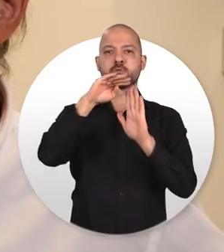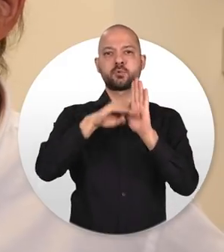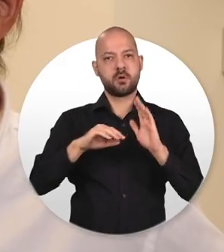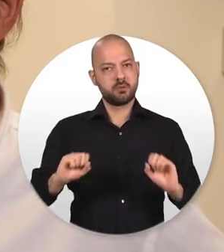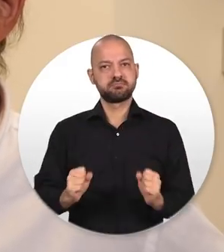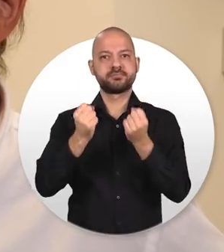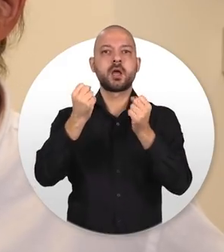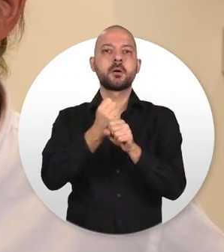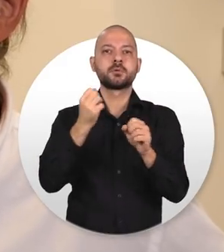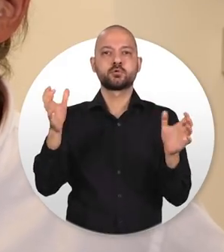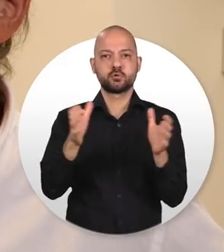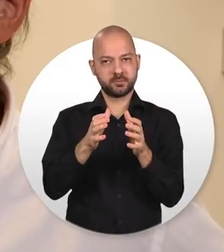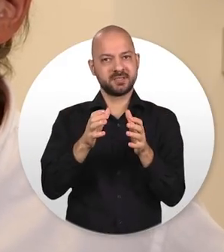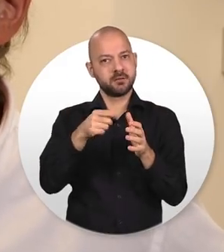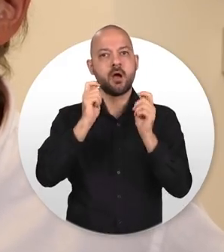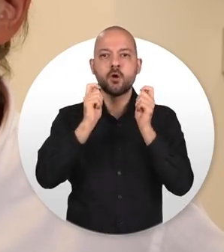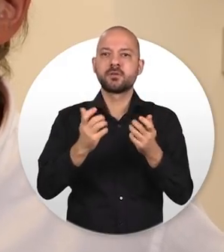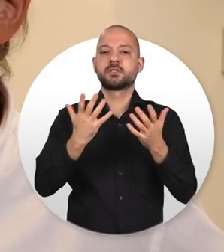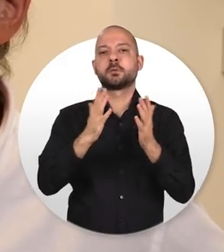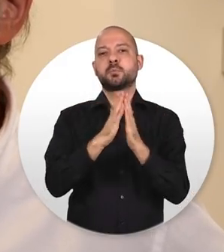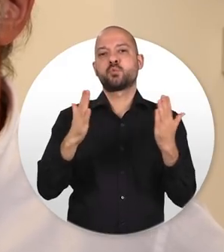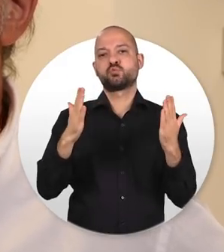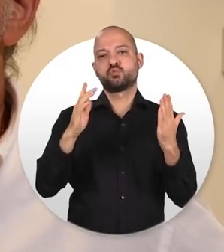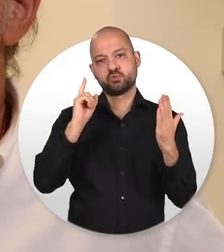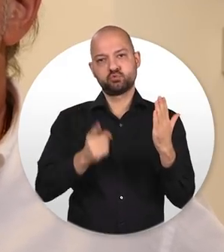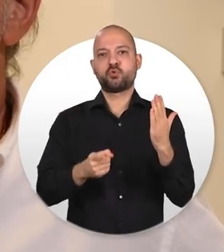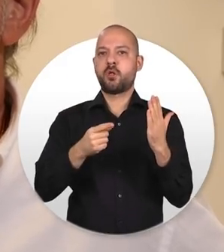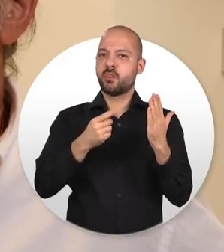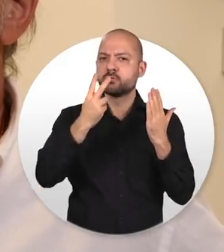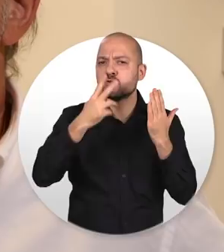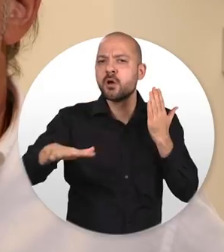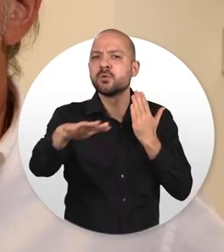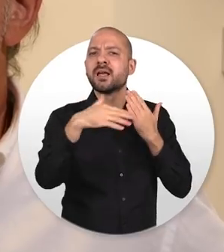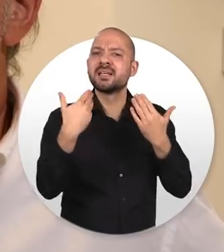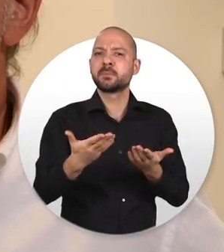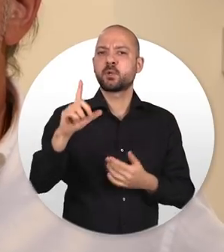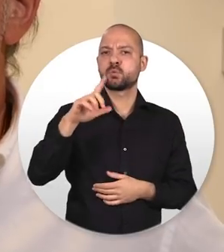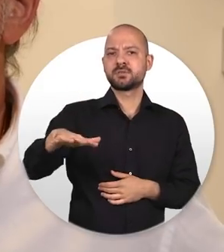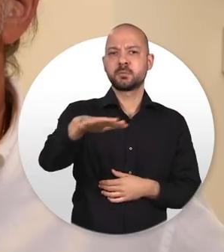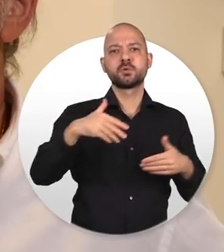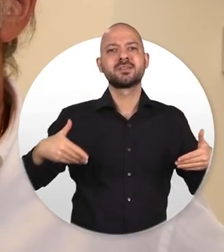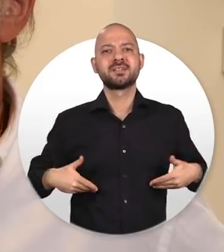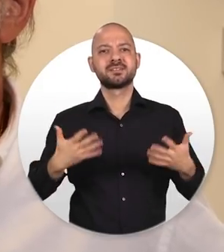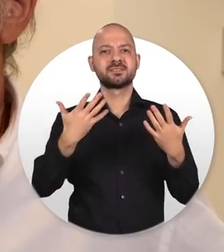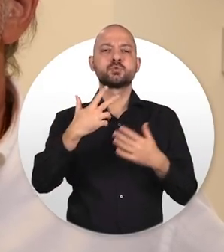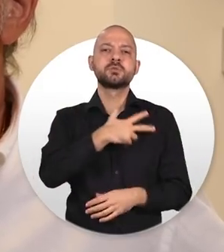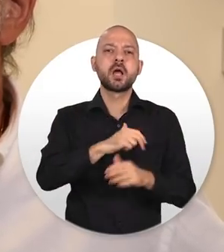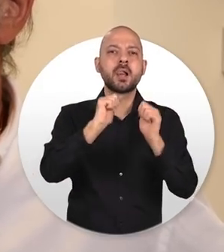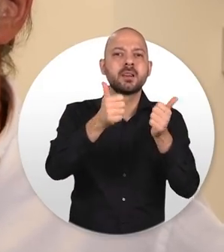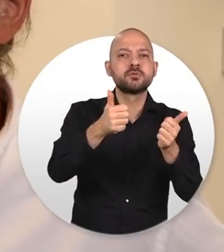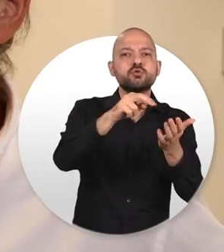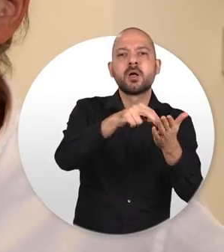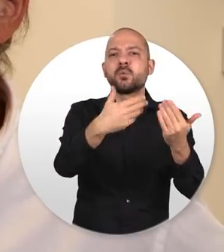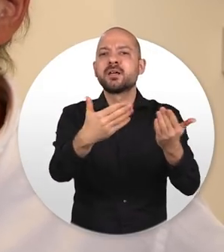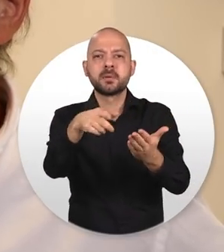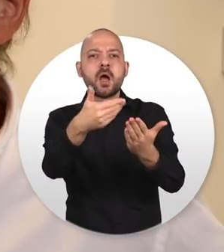Auftrag hat, eine Broschüre herauszugehen, wo alle Services sollte repertoriert gehen, die zu Lützburg eine soziale Hilfestellung bieten. Am Laufe